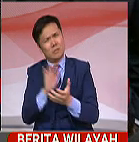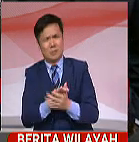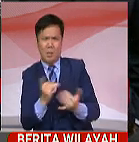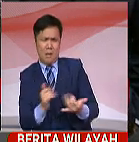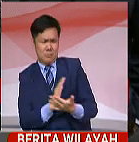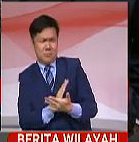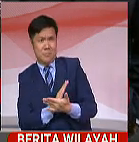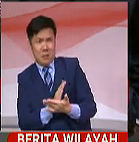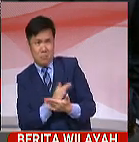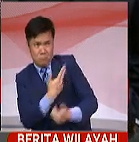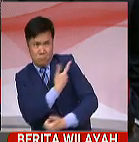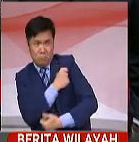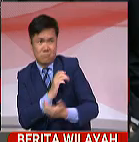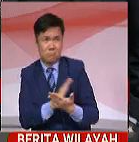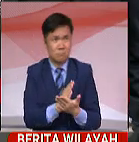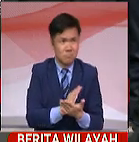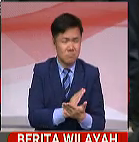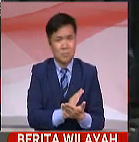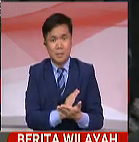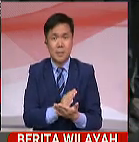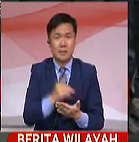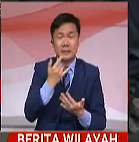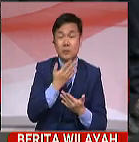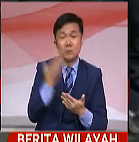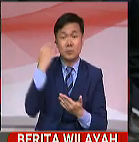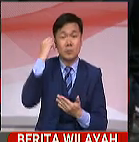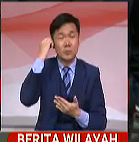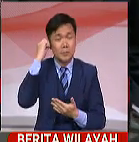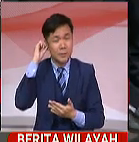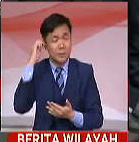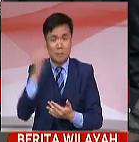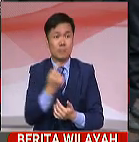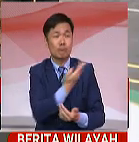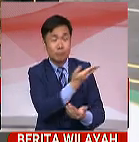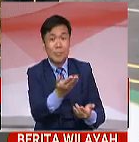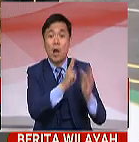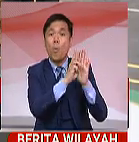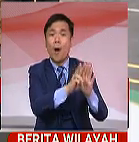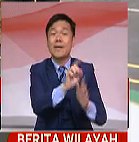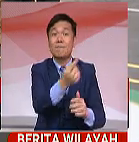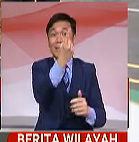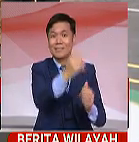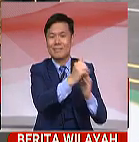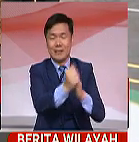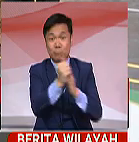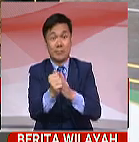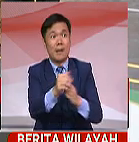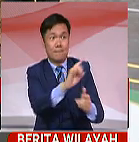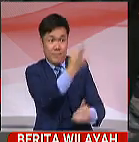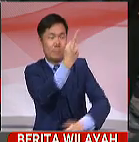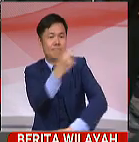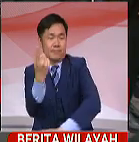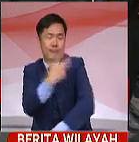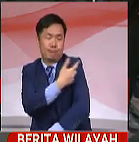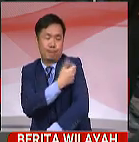yakin, benda baru. Dia kata kenapa kami di dulu, kenapa tidak pemimpin dulu. Jadi bila pemimpin dulu mereka melihat